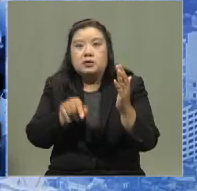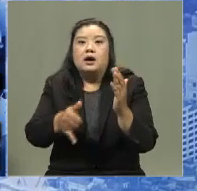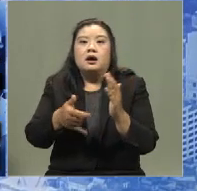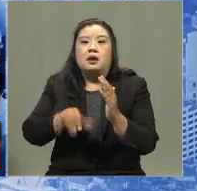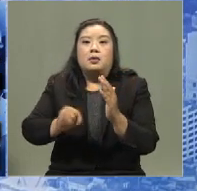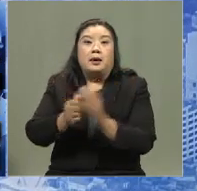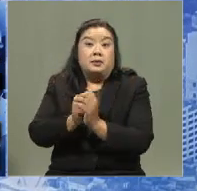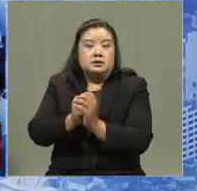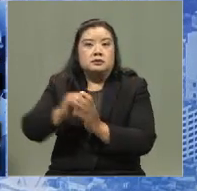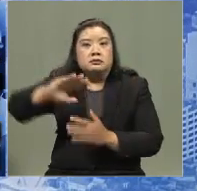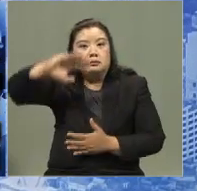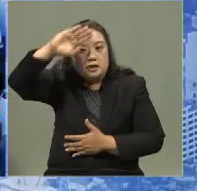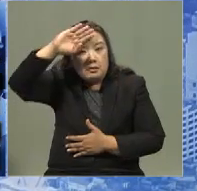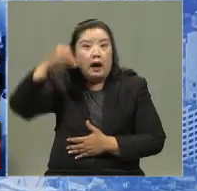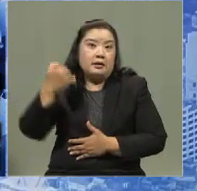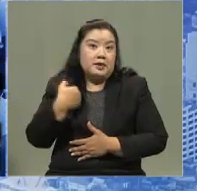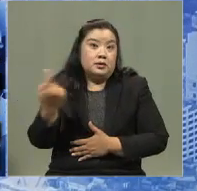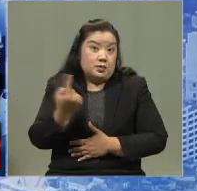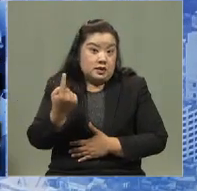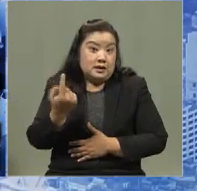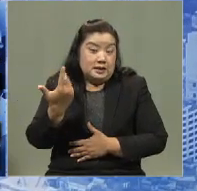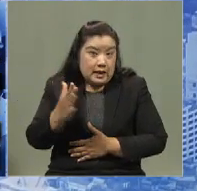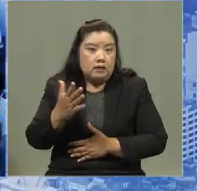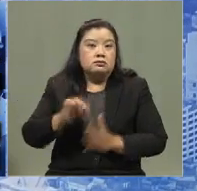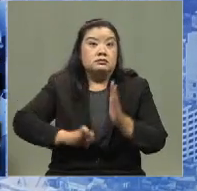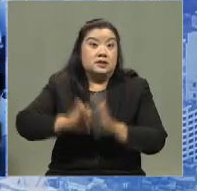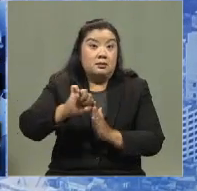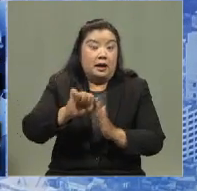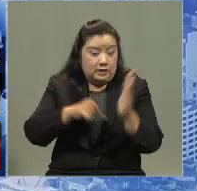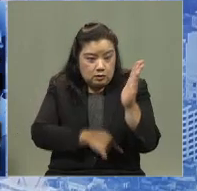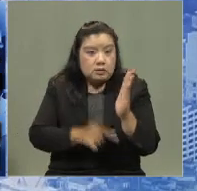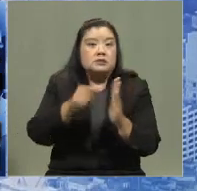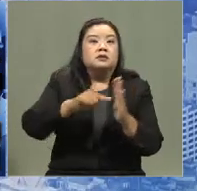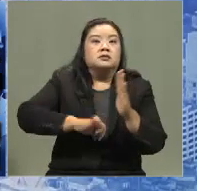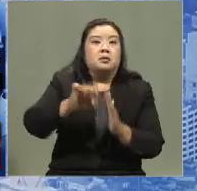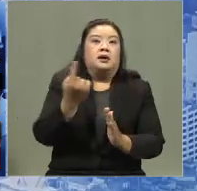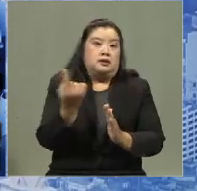ท่านนี้ที่เป็นใหม่นี้ถ้าผู้ชมจำได้ก็คือก่อนหน้านี้ก็ไปที่จังหวัดปราจีนบุรีไปให้การเดินทางจากธรรมภูเก็ตก็ไปตรวจยืนยันที่ปราจีนบุรี1คนนะครับแล้วก็ที่เชียงใหม่ 1คนนะครับก็เลยต้องเป็นเหตุของการที่จะต้องหาที่มาที่ไป